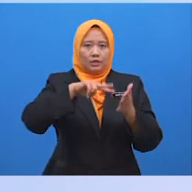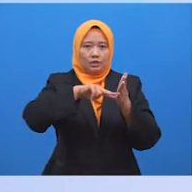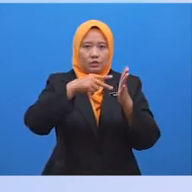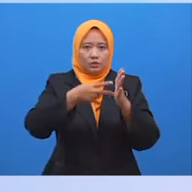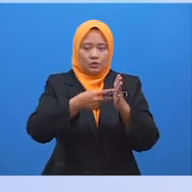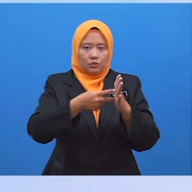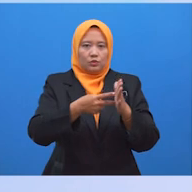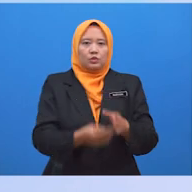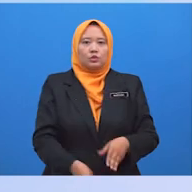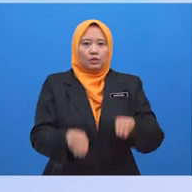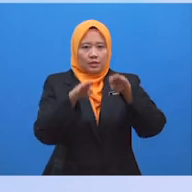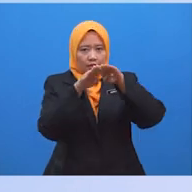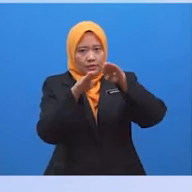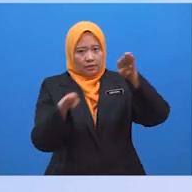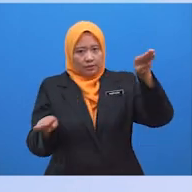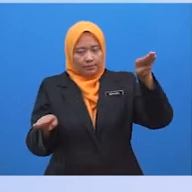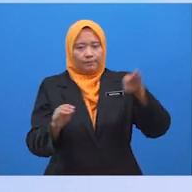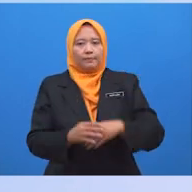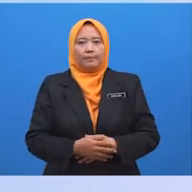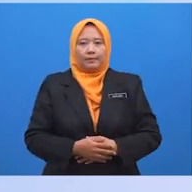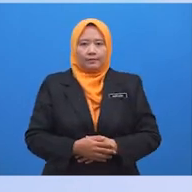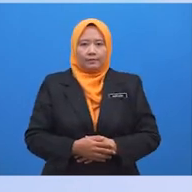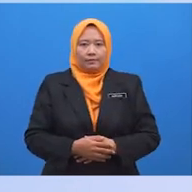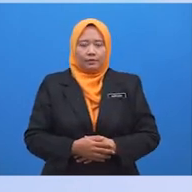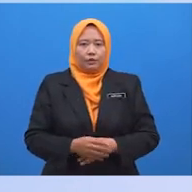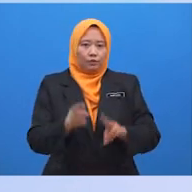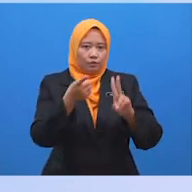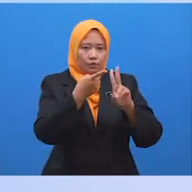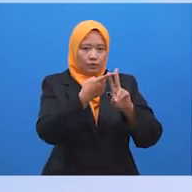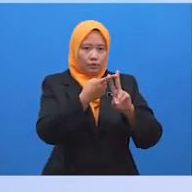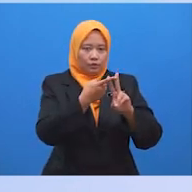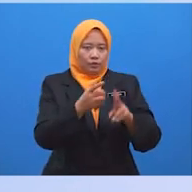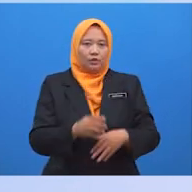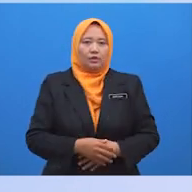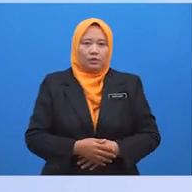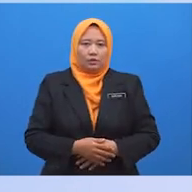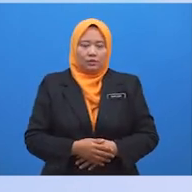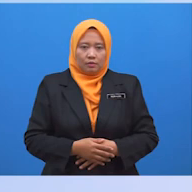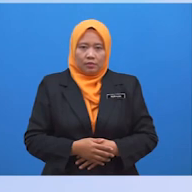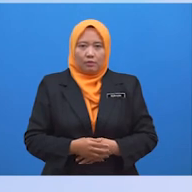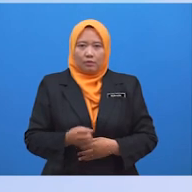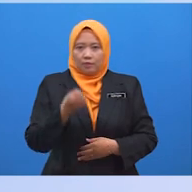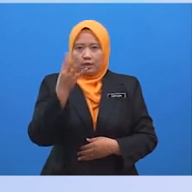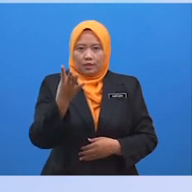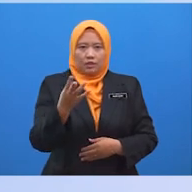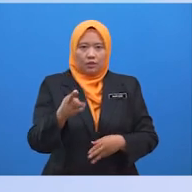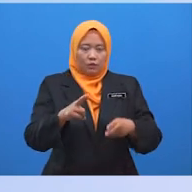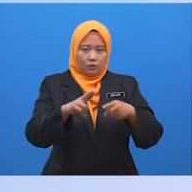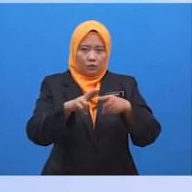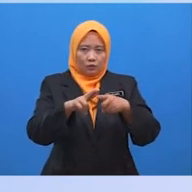Kedua, menerbitkan rumus kecerunan garis lurus pada satah katis.